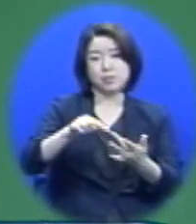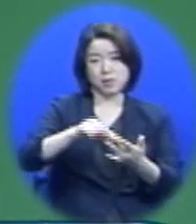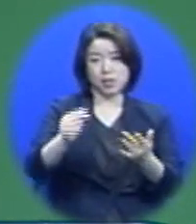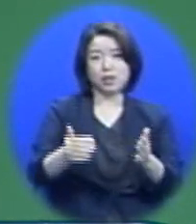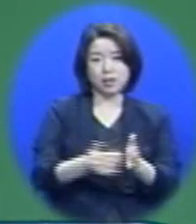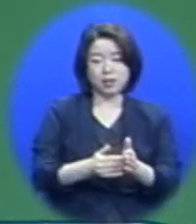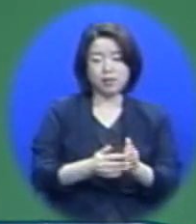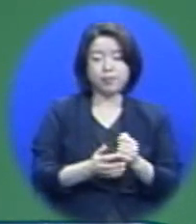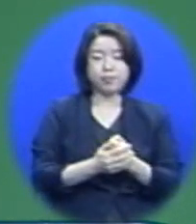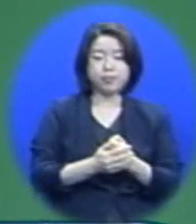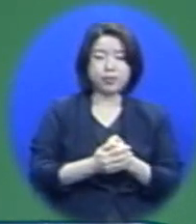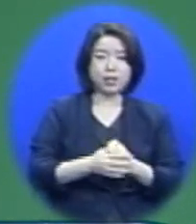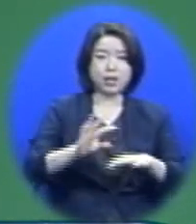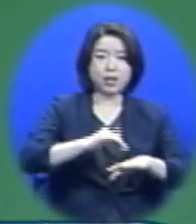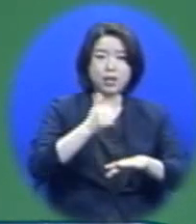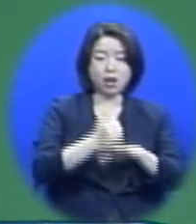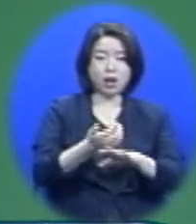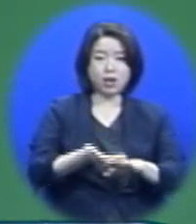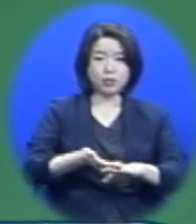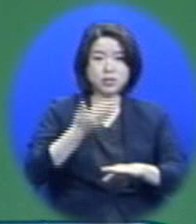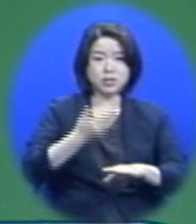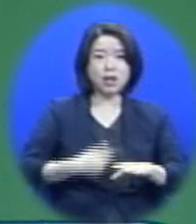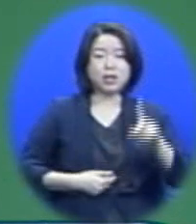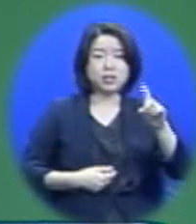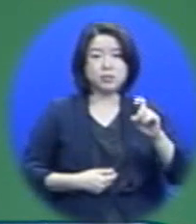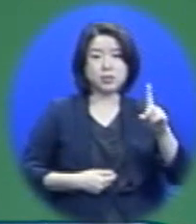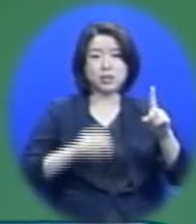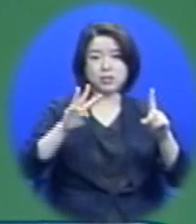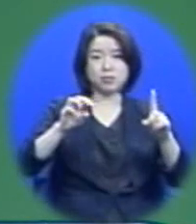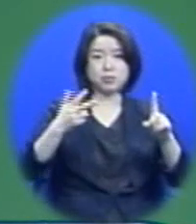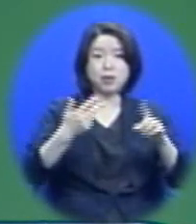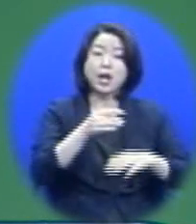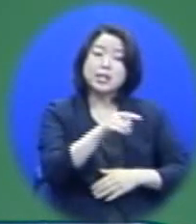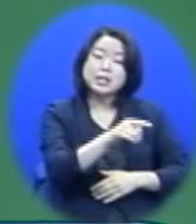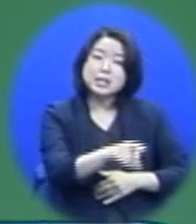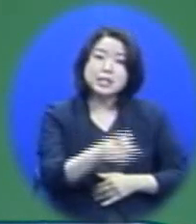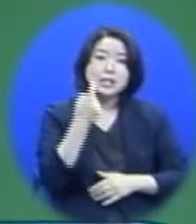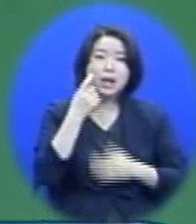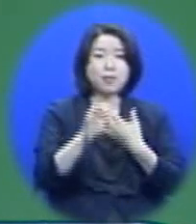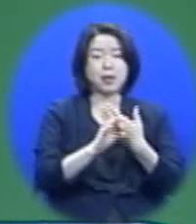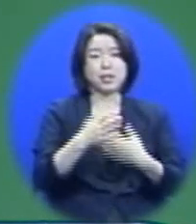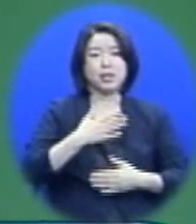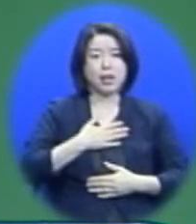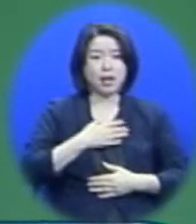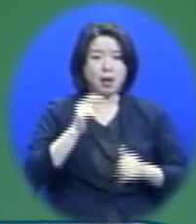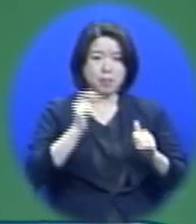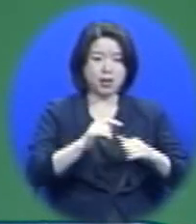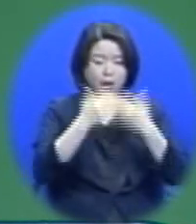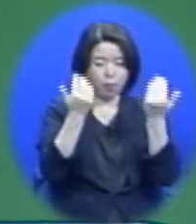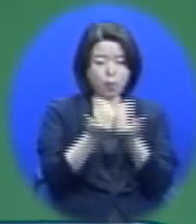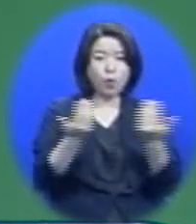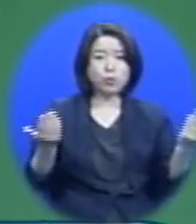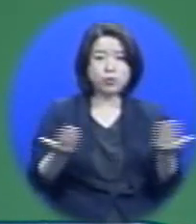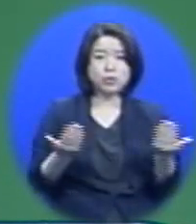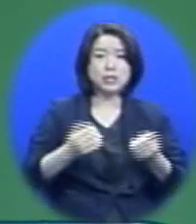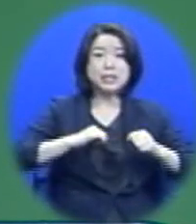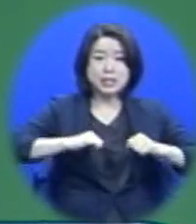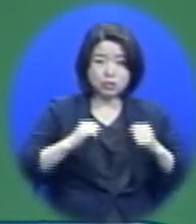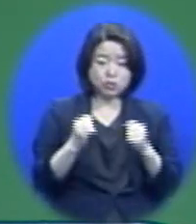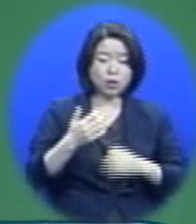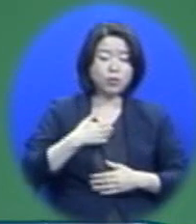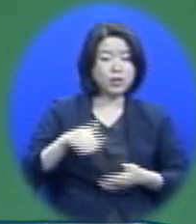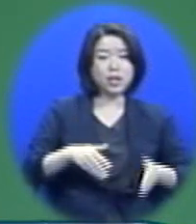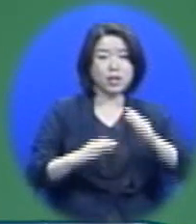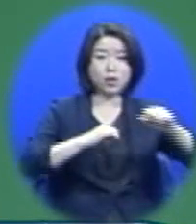말씀합니다. 열왕기상 11장 38절에 내가 만일 내가 명령한 모든 일에 순종하고 내 길에 행하며